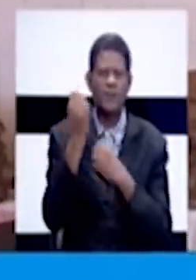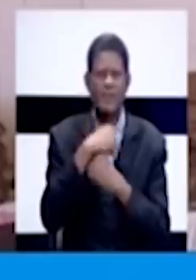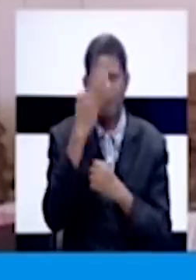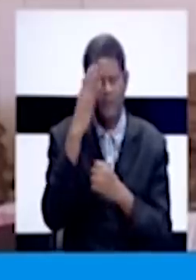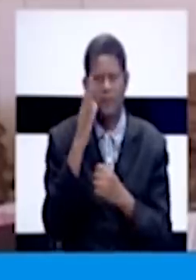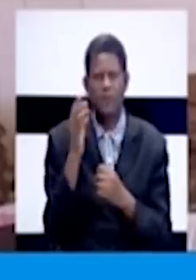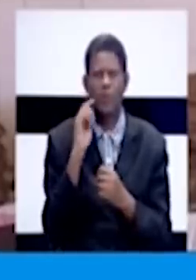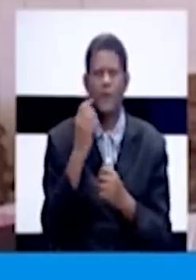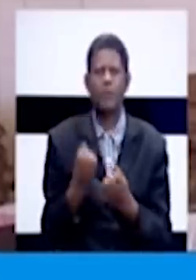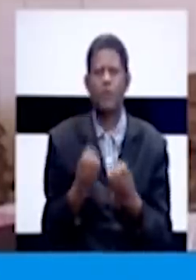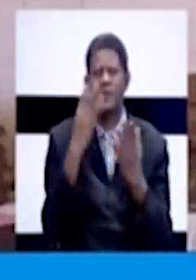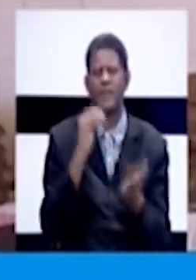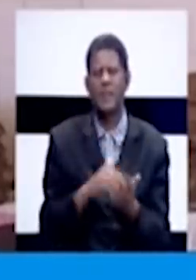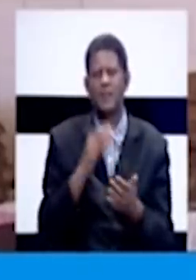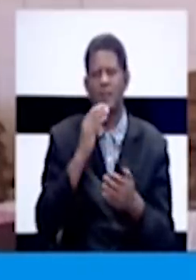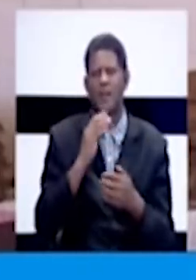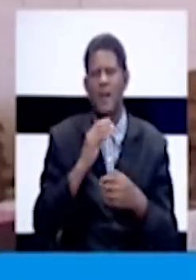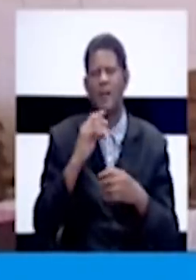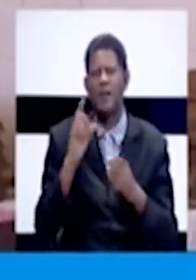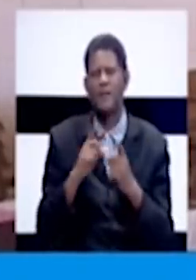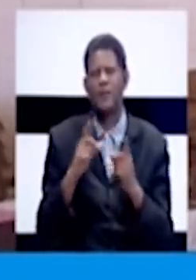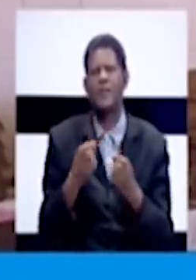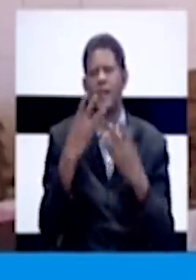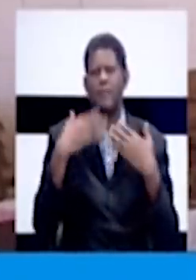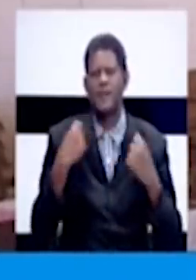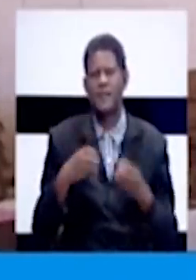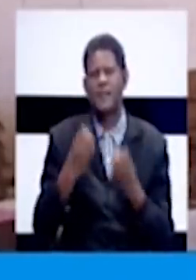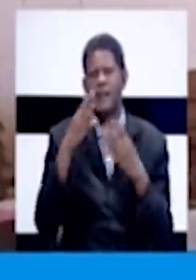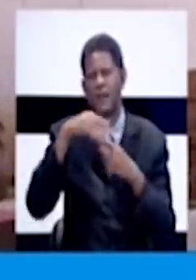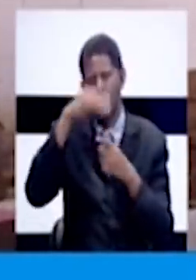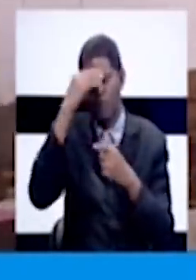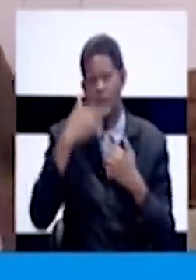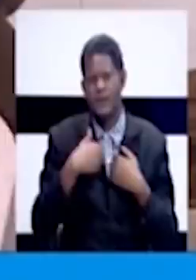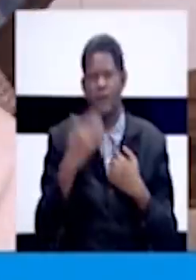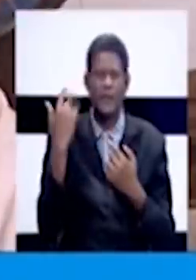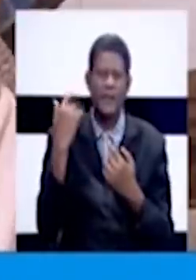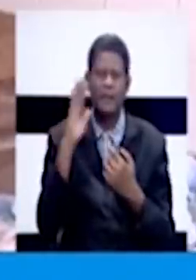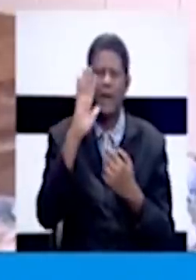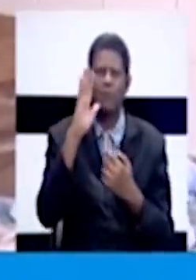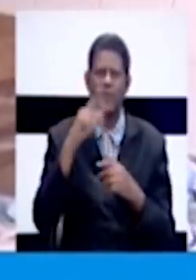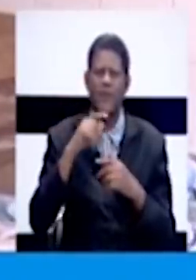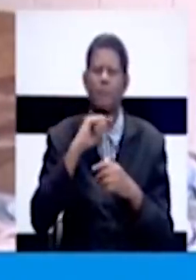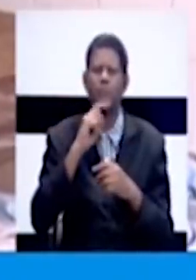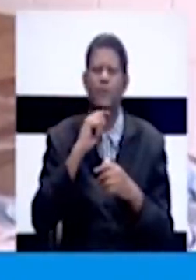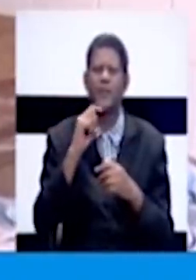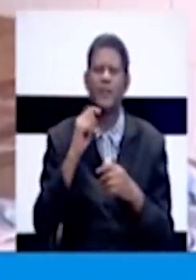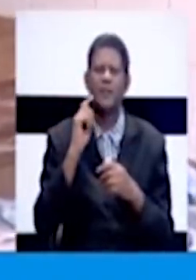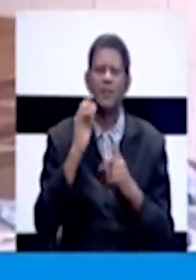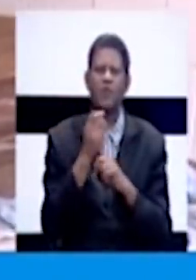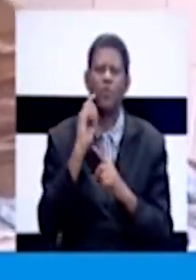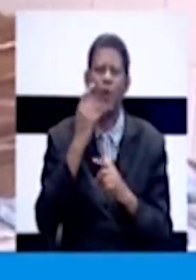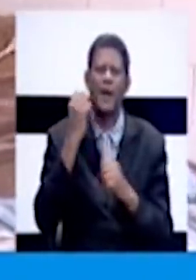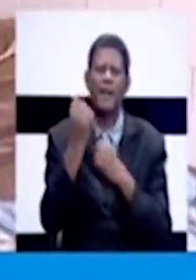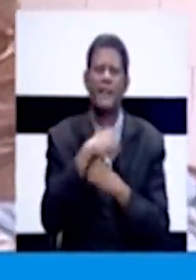እንደ ፍርዩ እንደይ ለባማት ኣፍርዩ እንደይ ወጣት ኣፍርዩ እንደይ ምሁራትና ሃለውና ቀደም ኳስ ብሓሙሽተ ብረት ኳስ የተሰዓረ ካብ